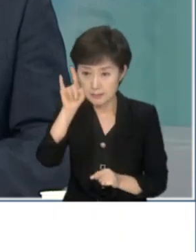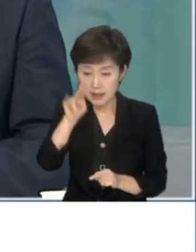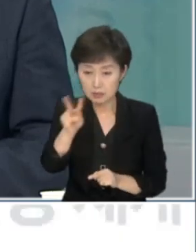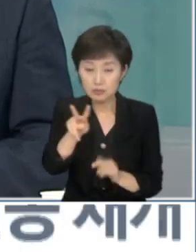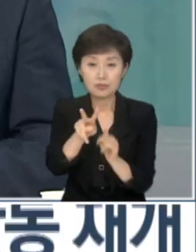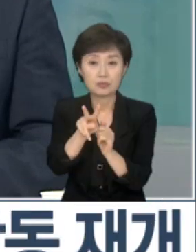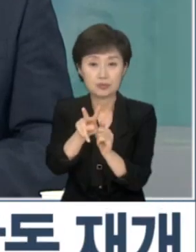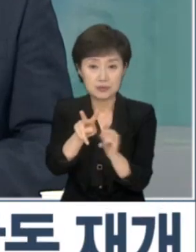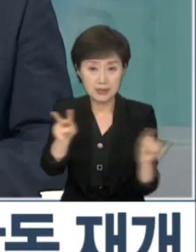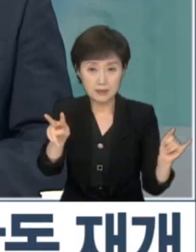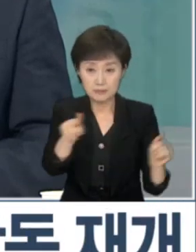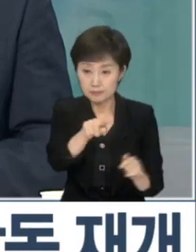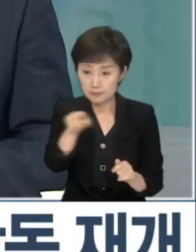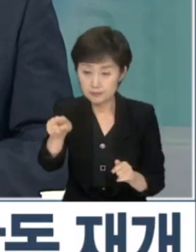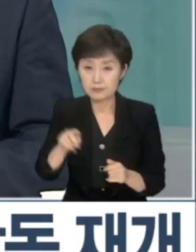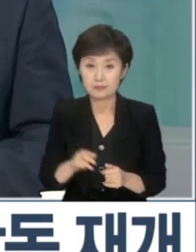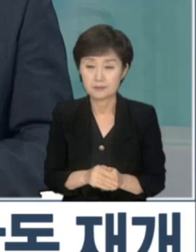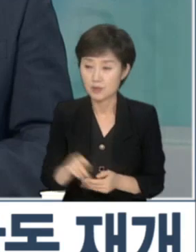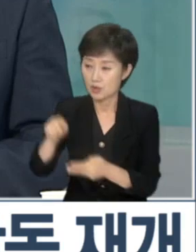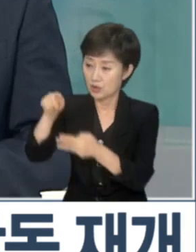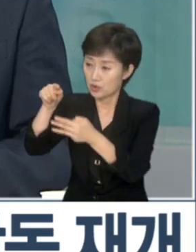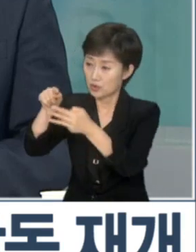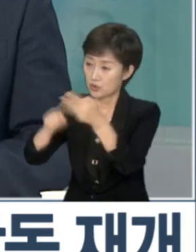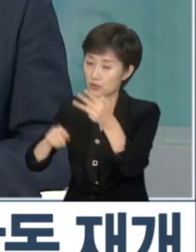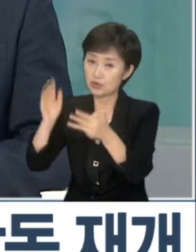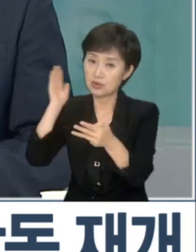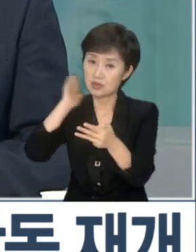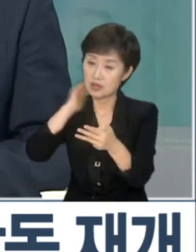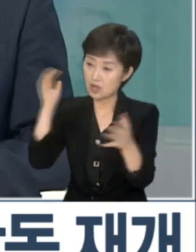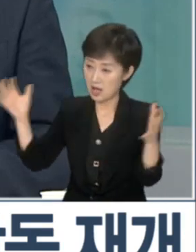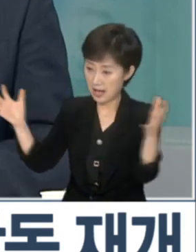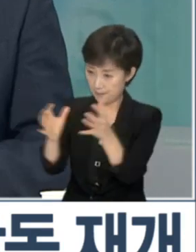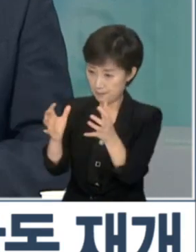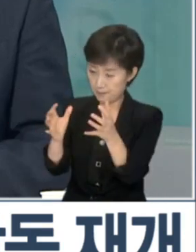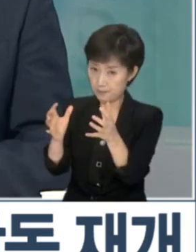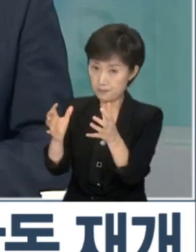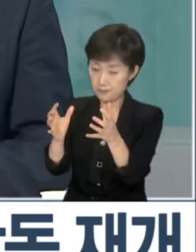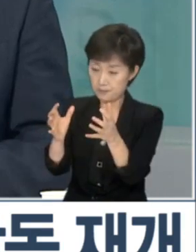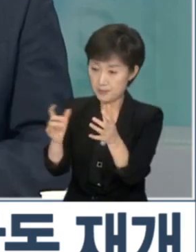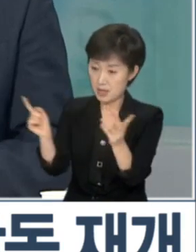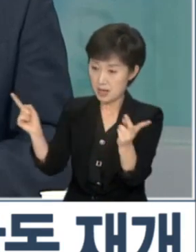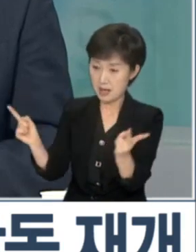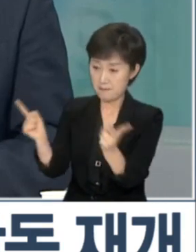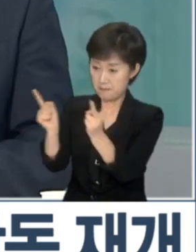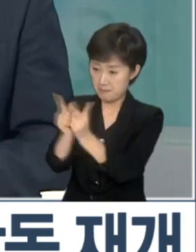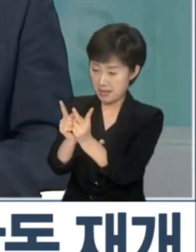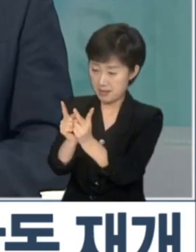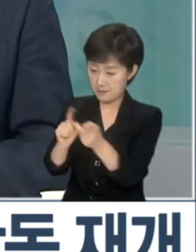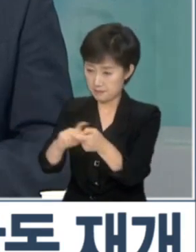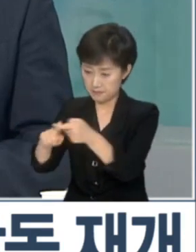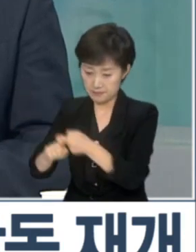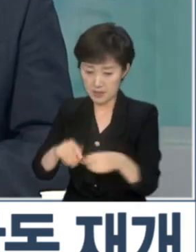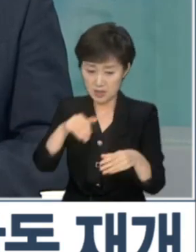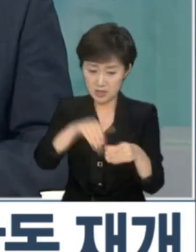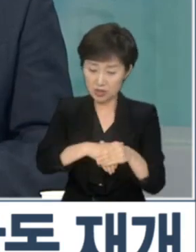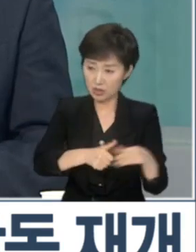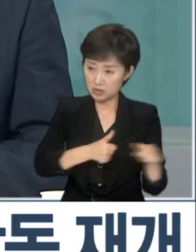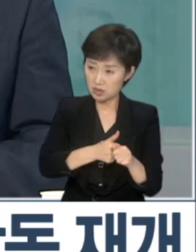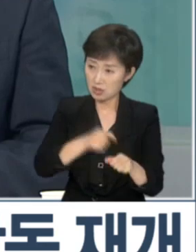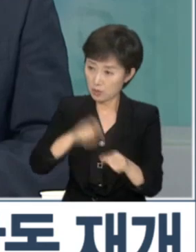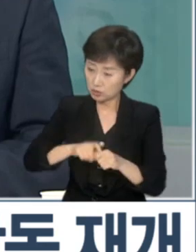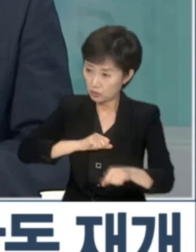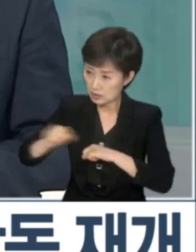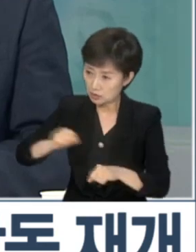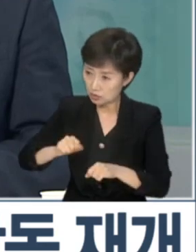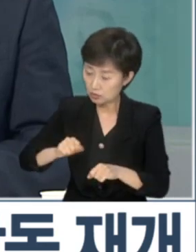두 전직 대통령이 윤석열 대통령과 힘을 합쳐서 다음 총선에서 이기기 위한 노력을 한다라고